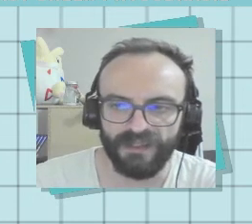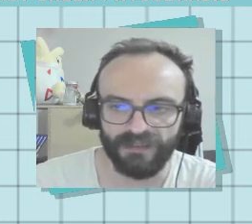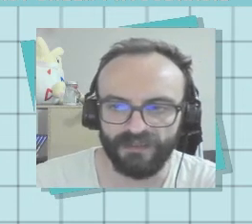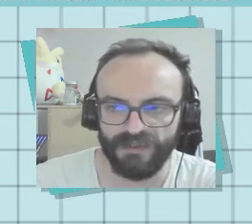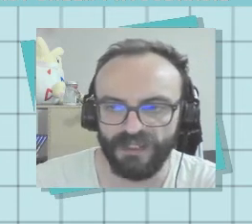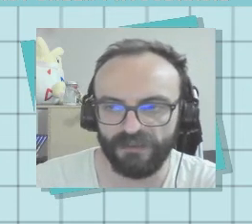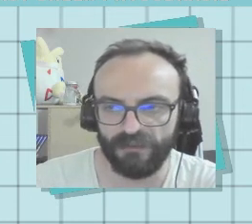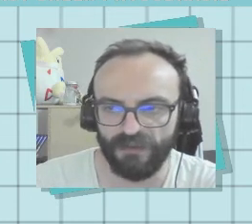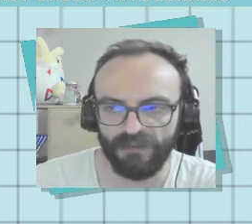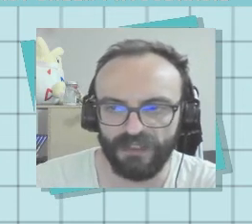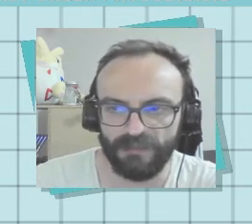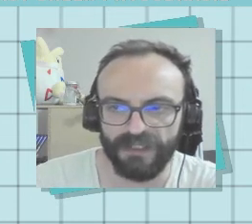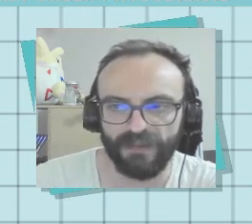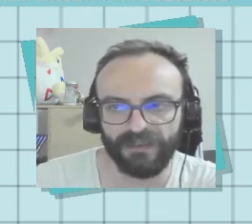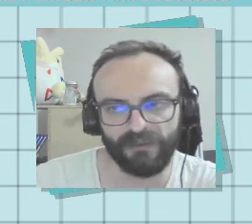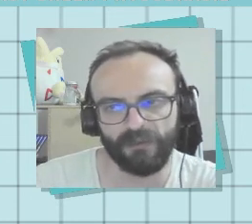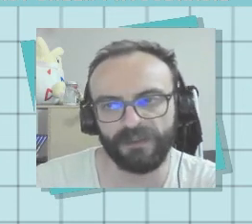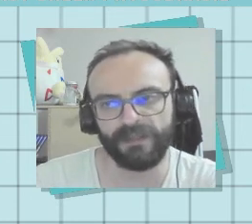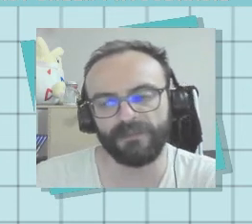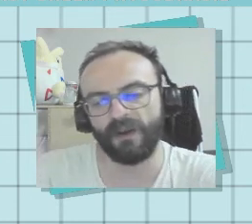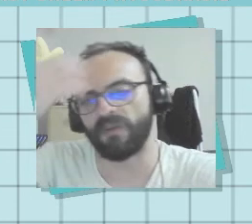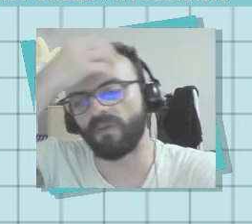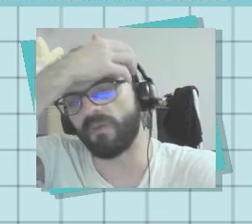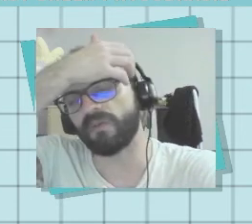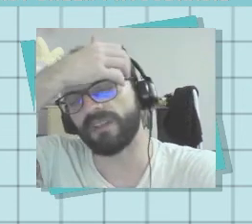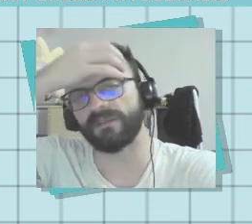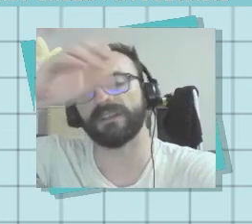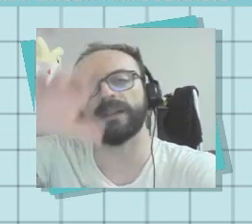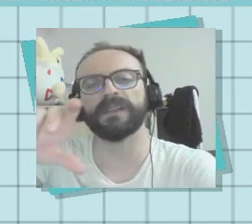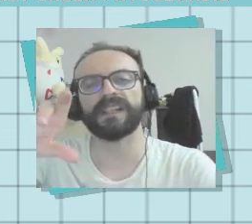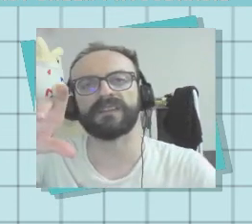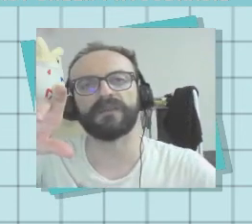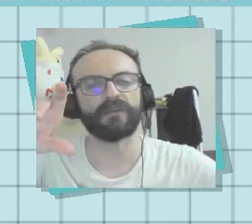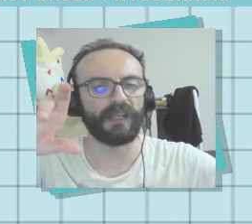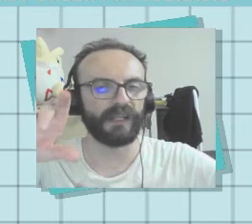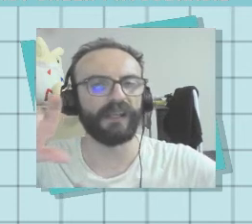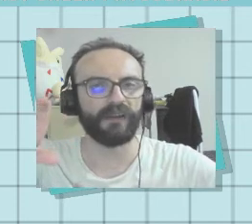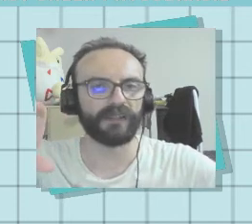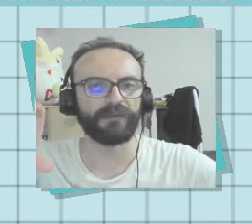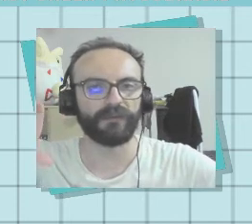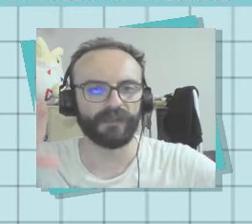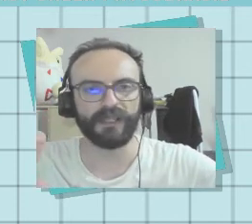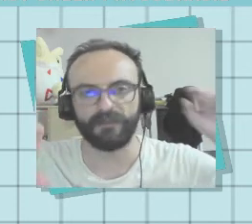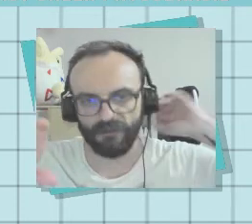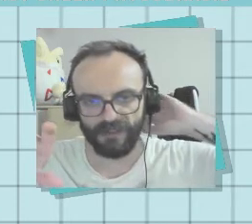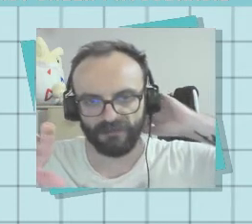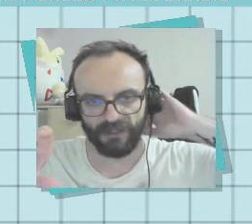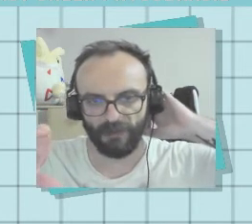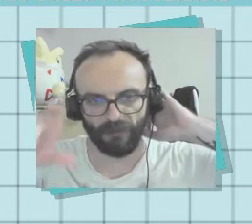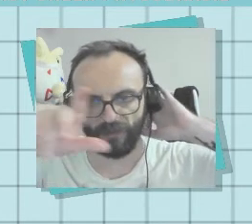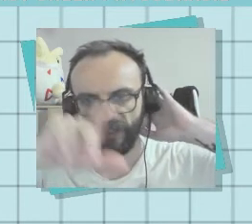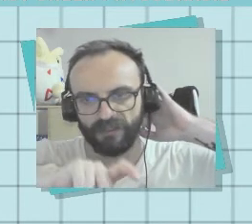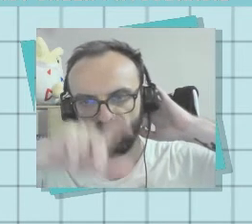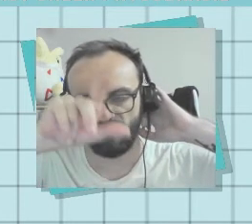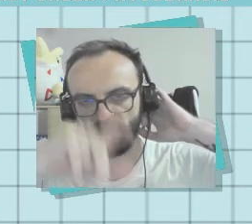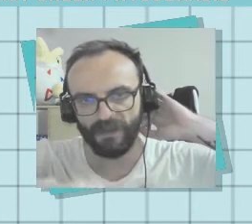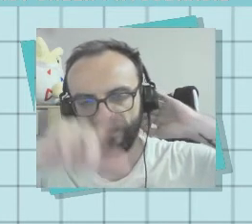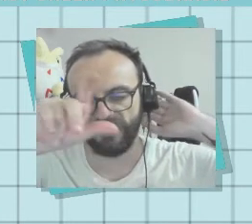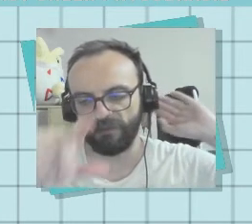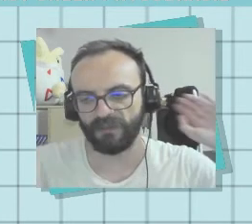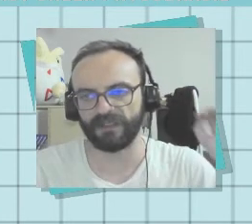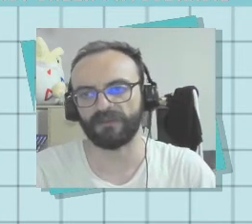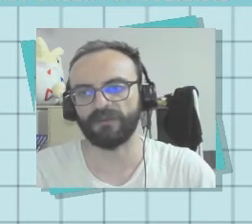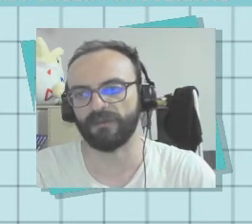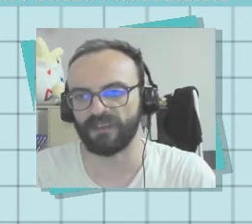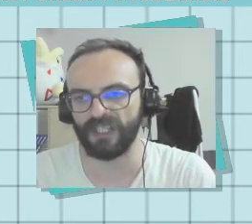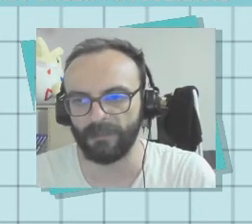StorySign, ça a été lancé il y a 2 ans avec ce petit avatar en 3D. En gros, tu avais une application et des livres spécifiques par Huawei que tu passais